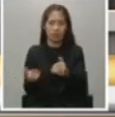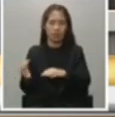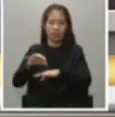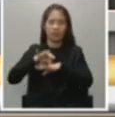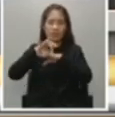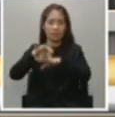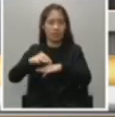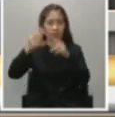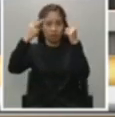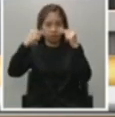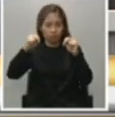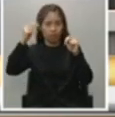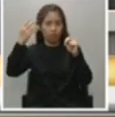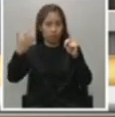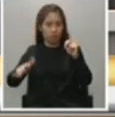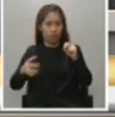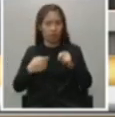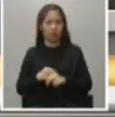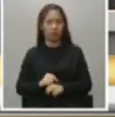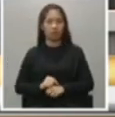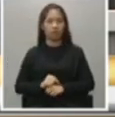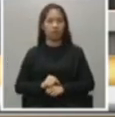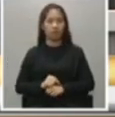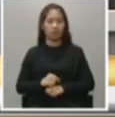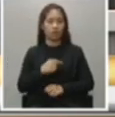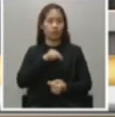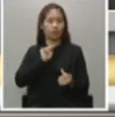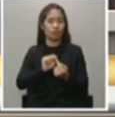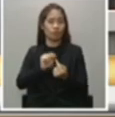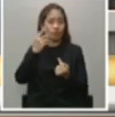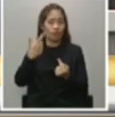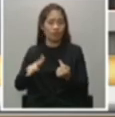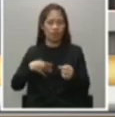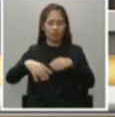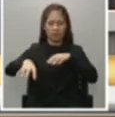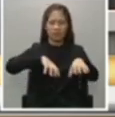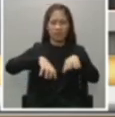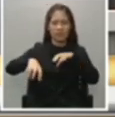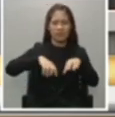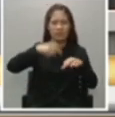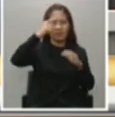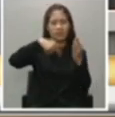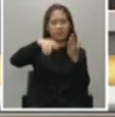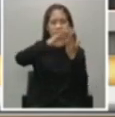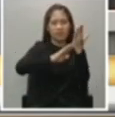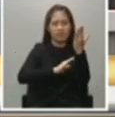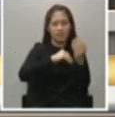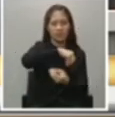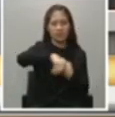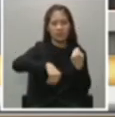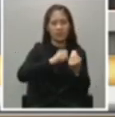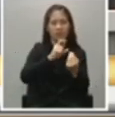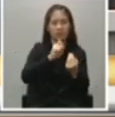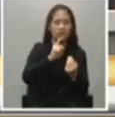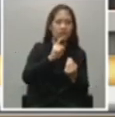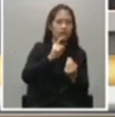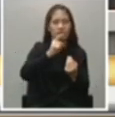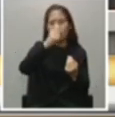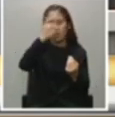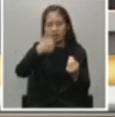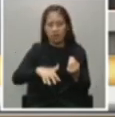นตรีสมใจอยากแล้วกลับบริหารประเทศให้เศรษฐกิจพังพินาศ